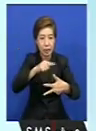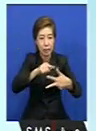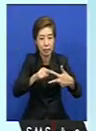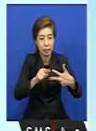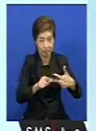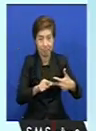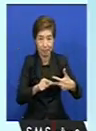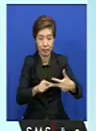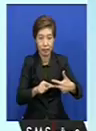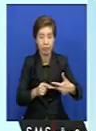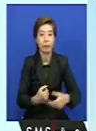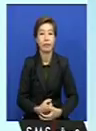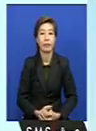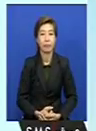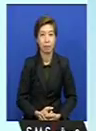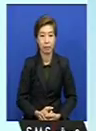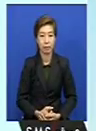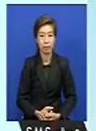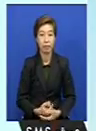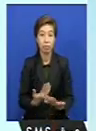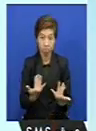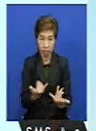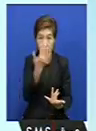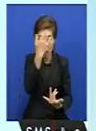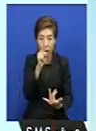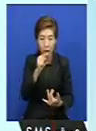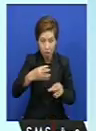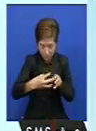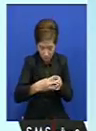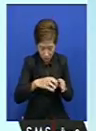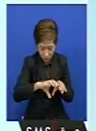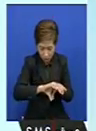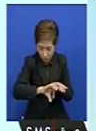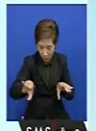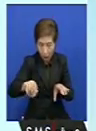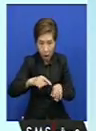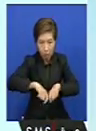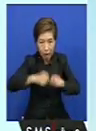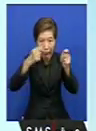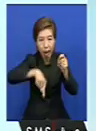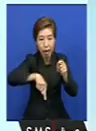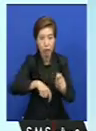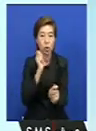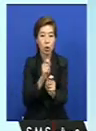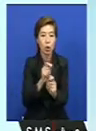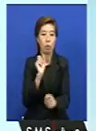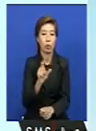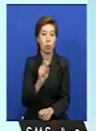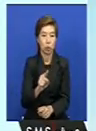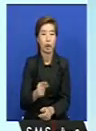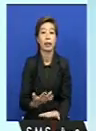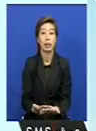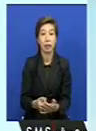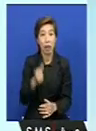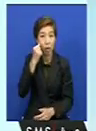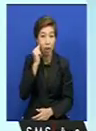งแต่แยกราชวงศ์ถึงแยกตัดถนนอนุวงศ ์ เพราะมีการซ่อมท่อประปาที่แตกรั่วฉุกเฉินบริเวณถนนจักรวรรดิค่ะ แล้วอี